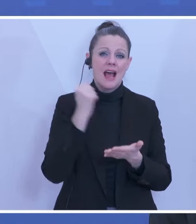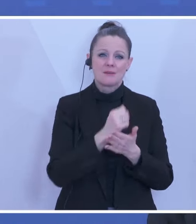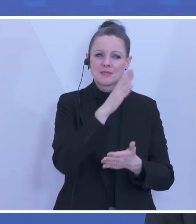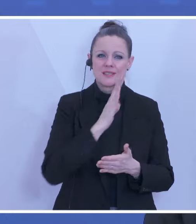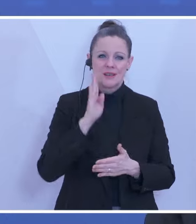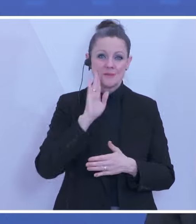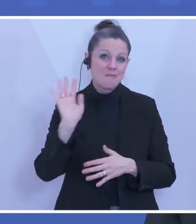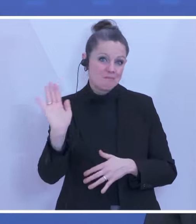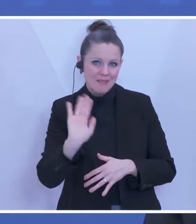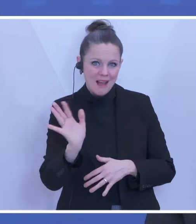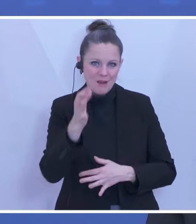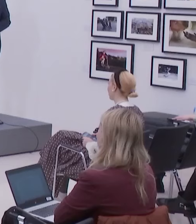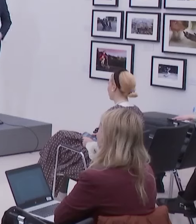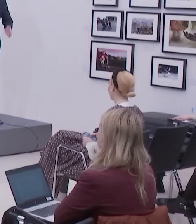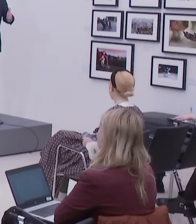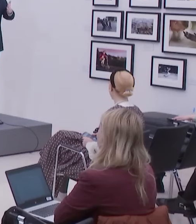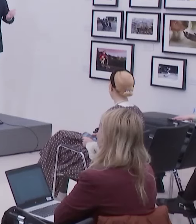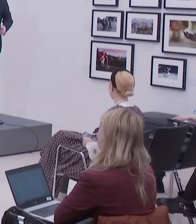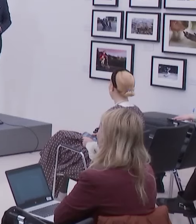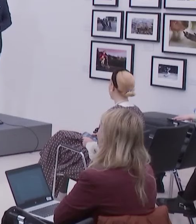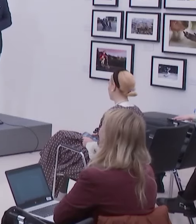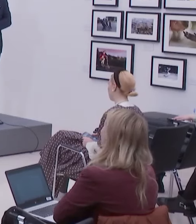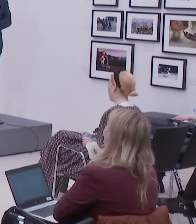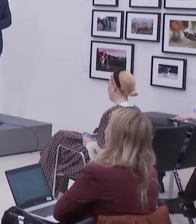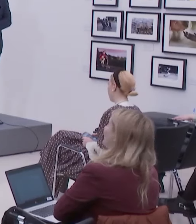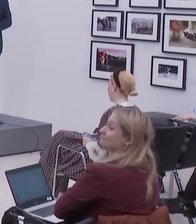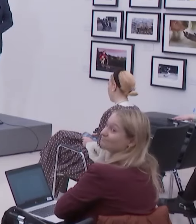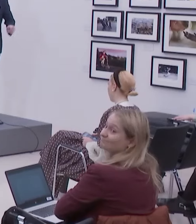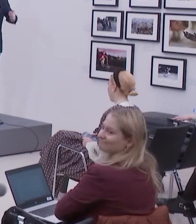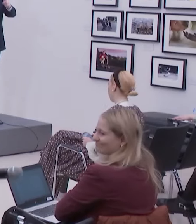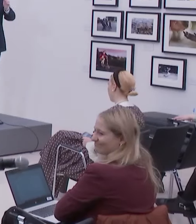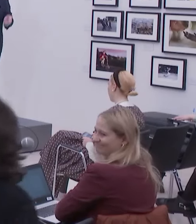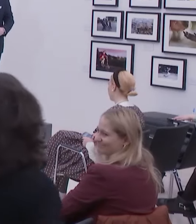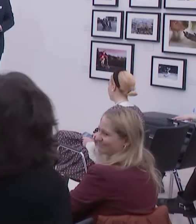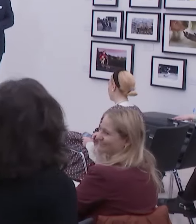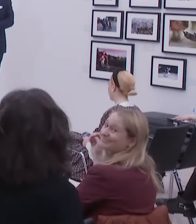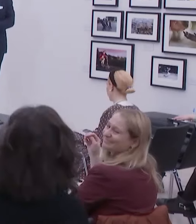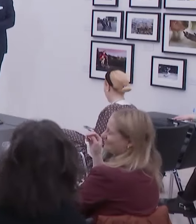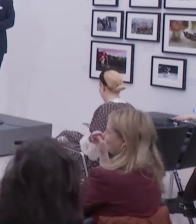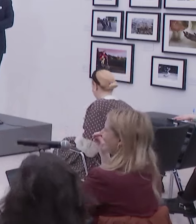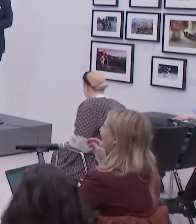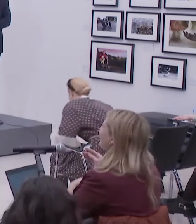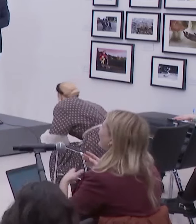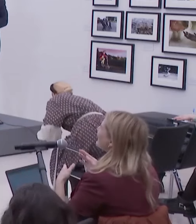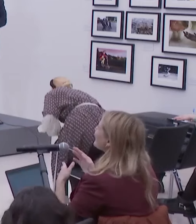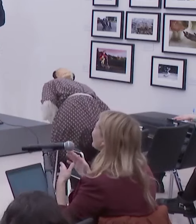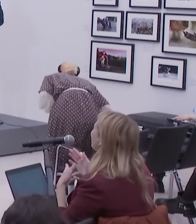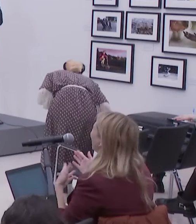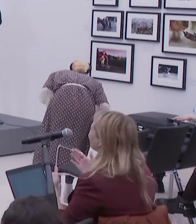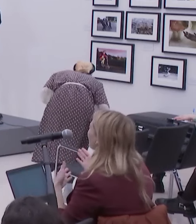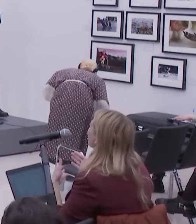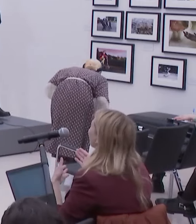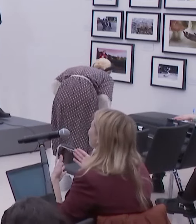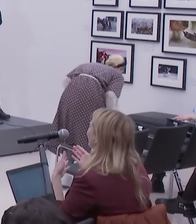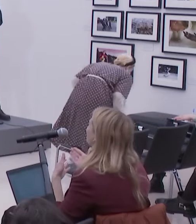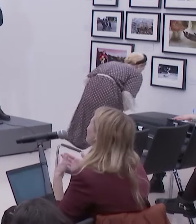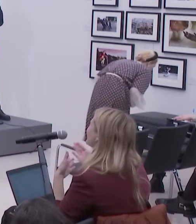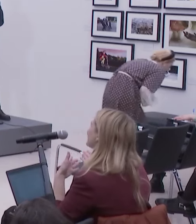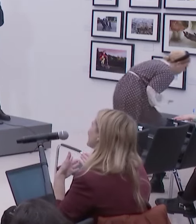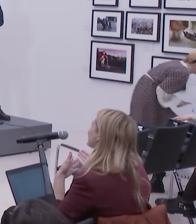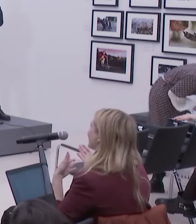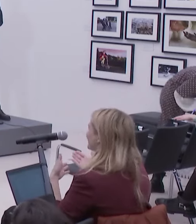Vielen Dank Herr Vizekanzler. Wir kommen nun zu Ihren Fragen. Frau Waldecker vom UF Radio. Mikrofon kommt von der Seite. Es ist jetzt eineinhalb Jahre